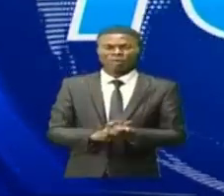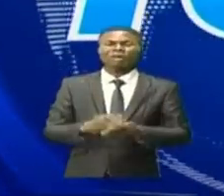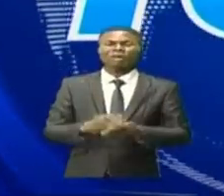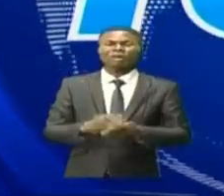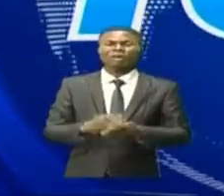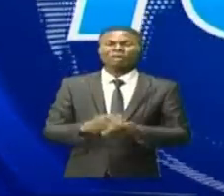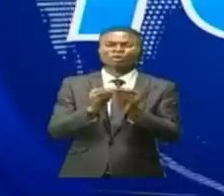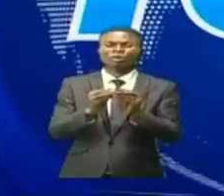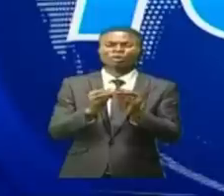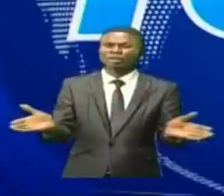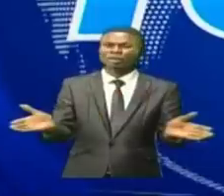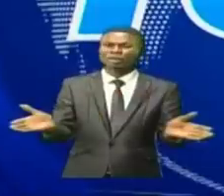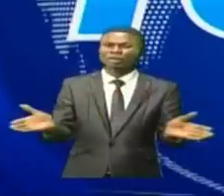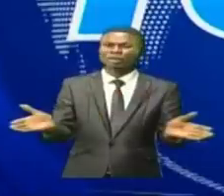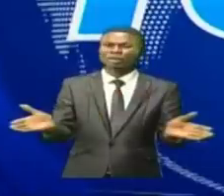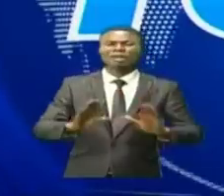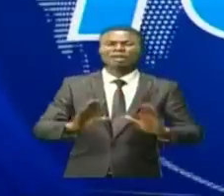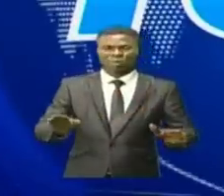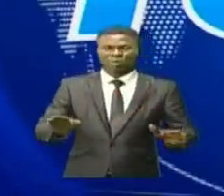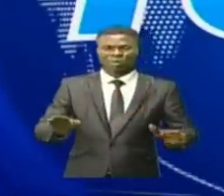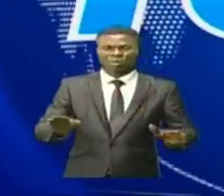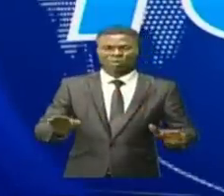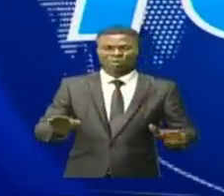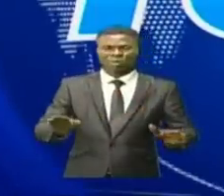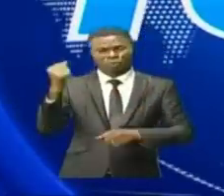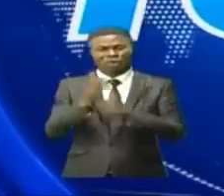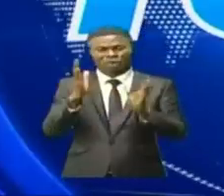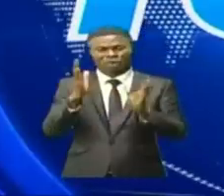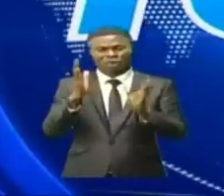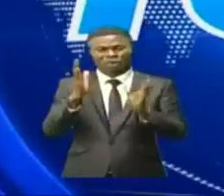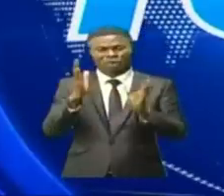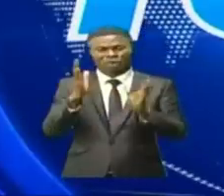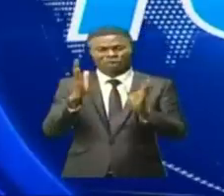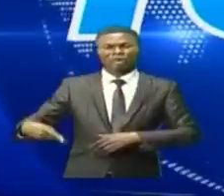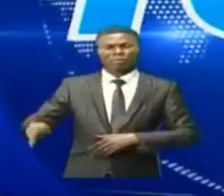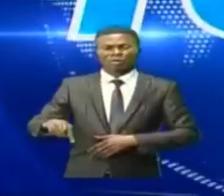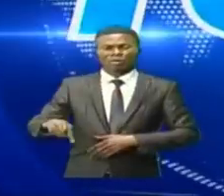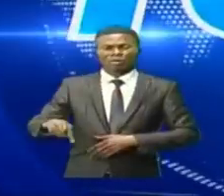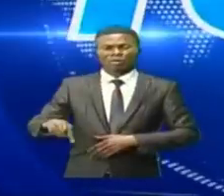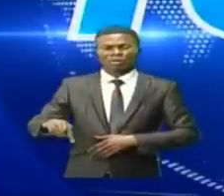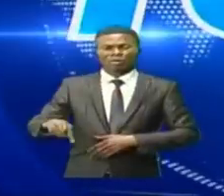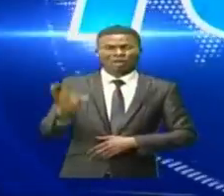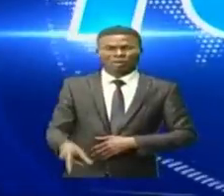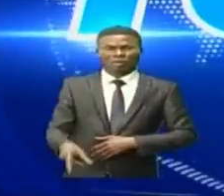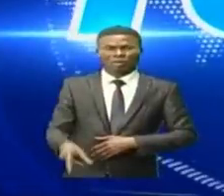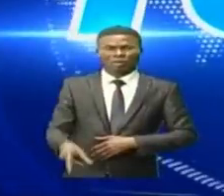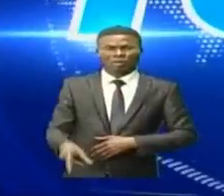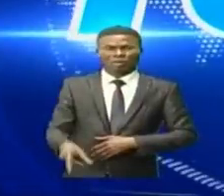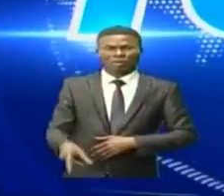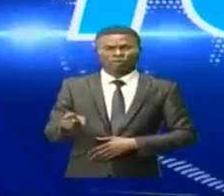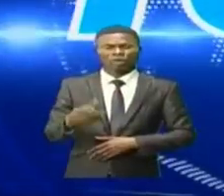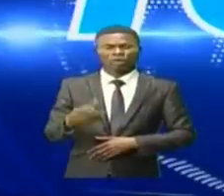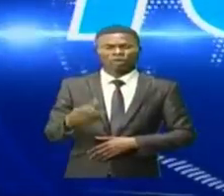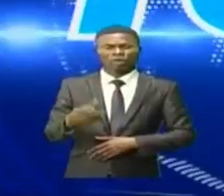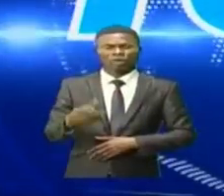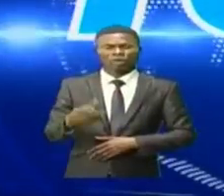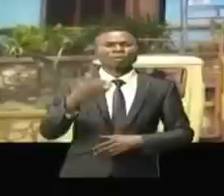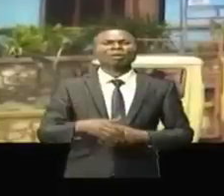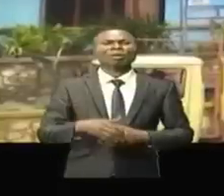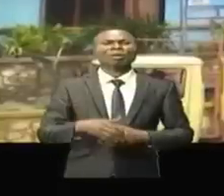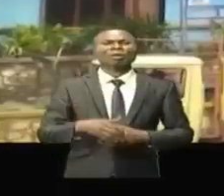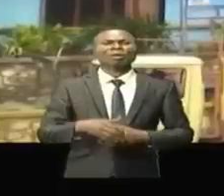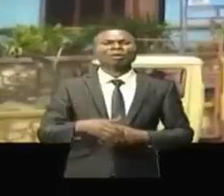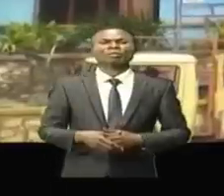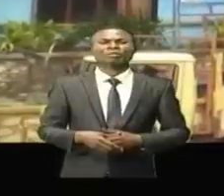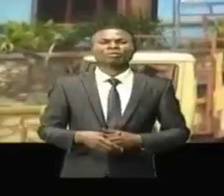territoriale de renforcement des capacités des fonctionnaires de la province du Congo central, nous fait dire Pierre Mbouyou Saïdi.